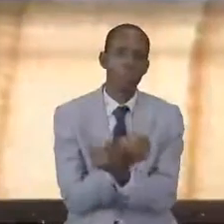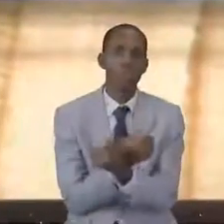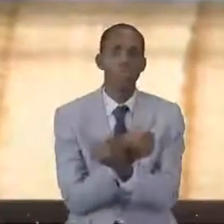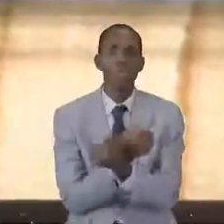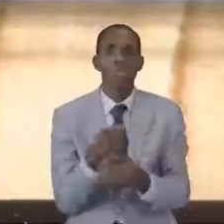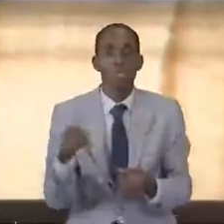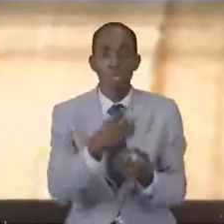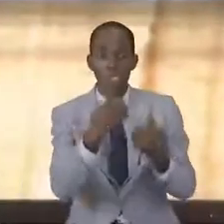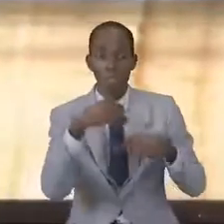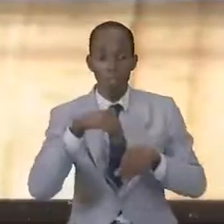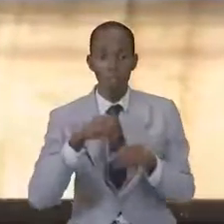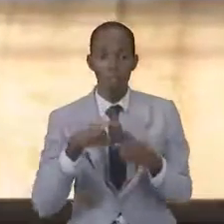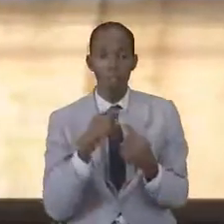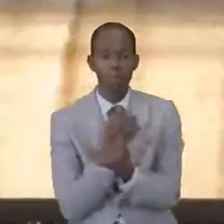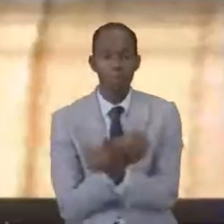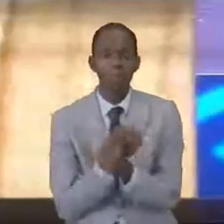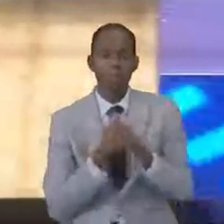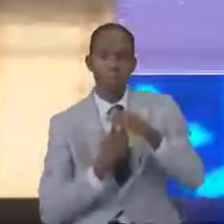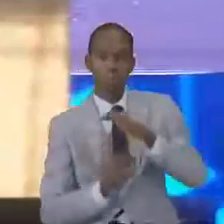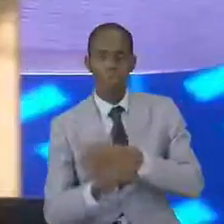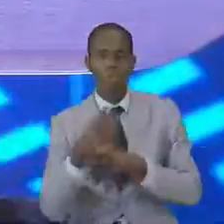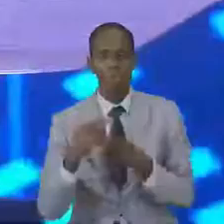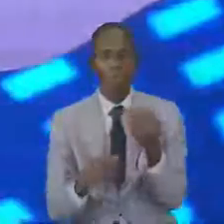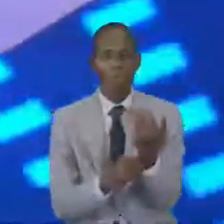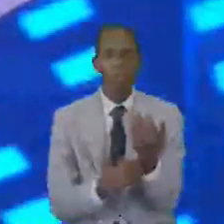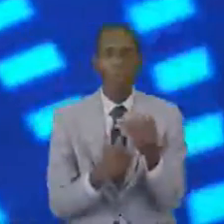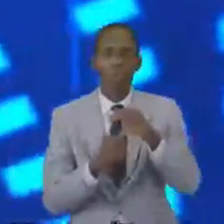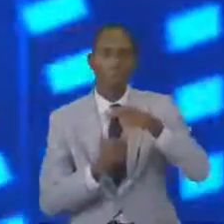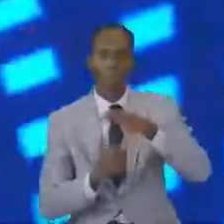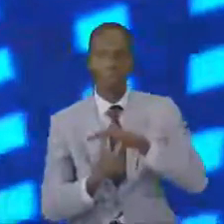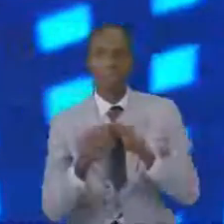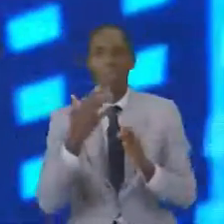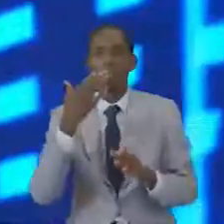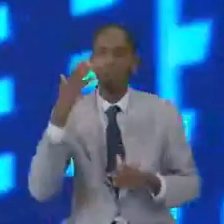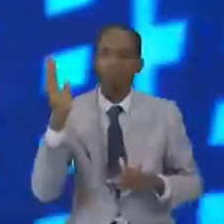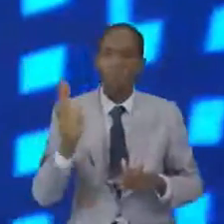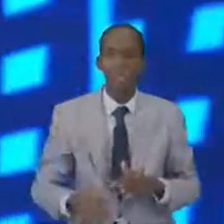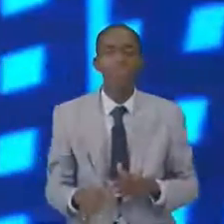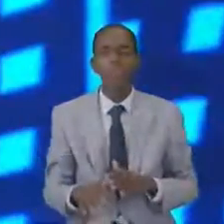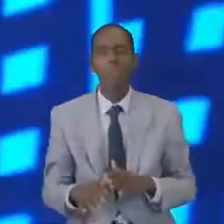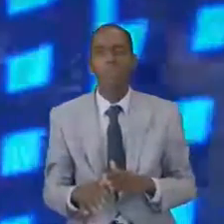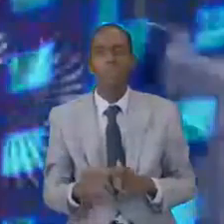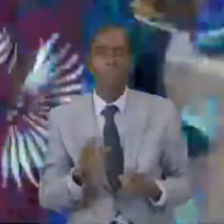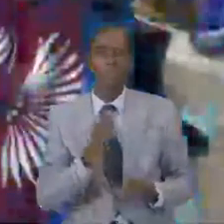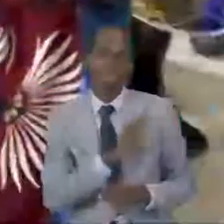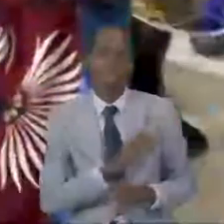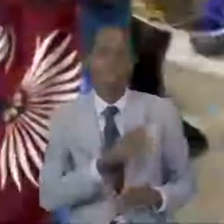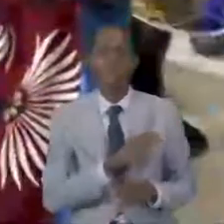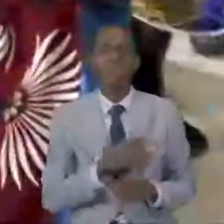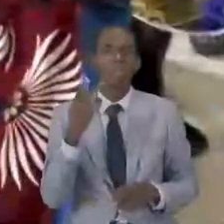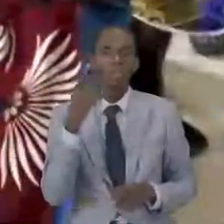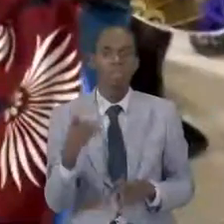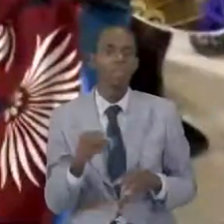il devienne aussi esclaves sur la chair sous les attitudes de karaté mauvais